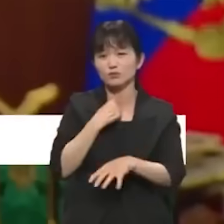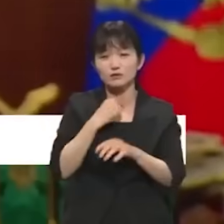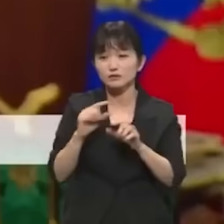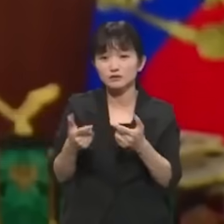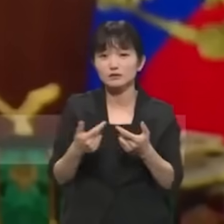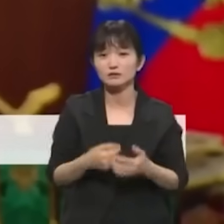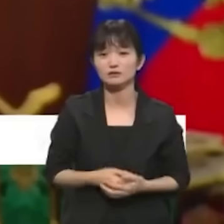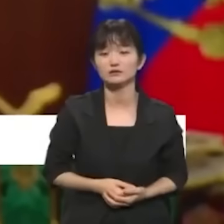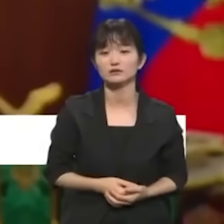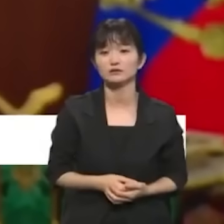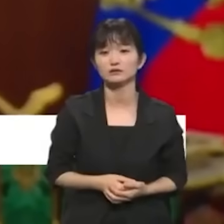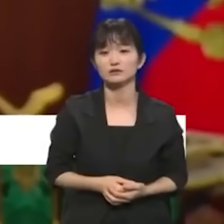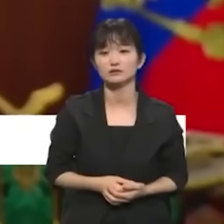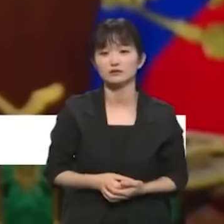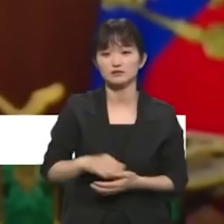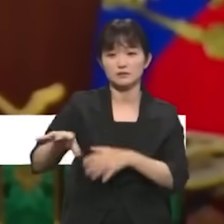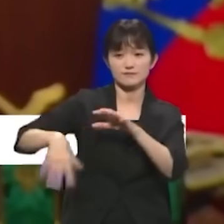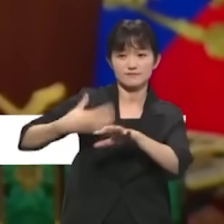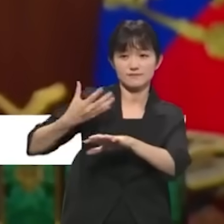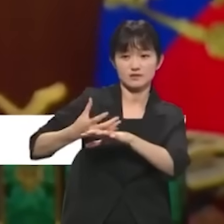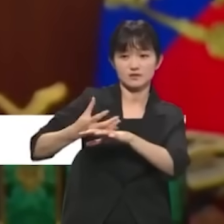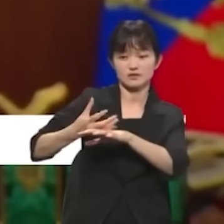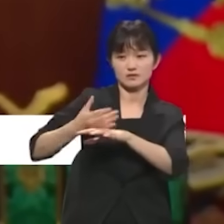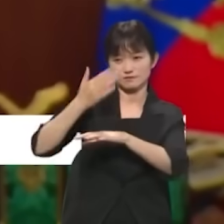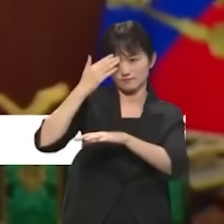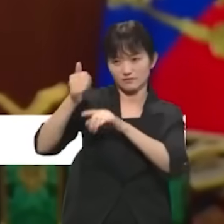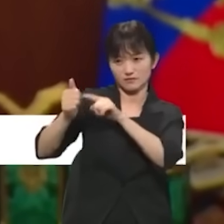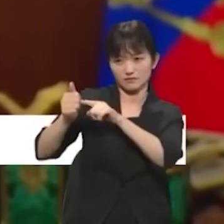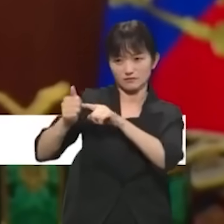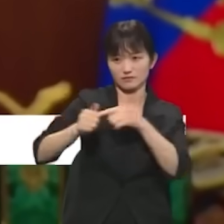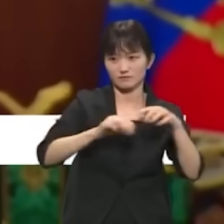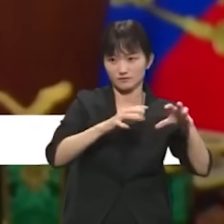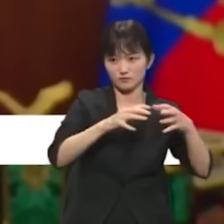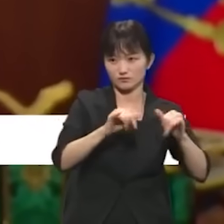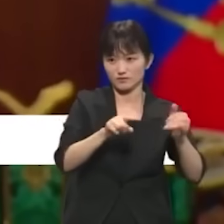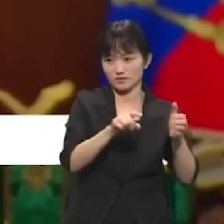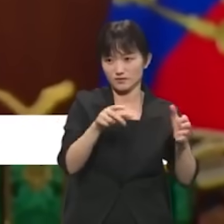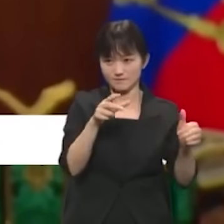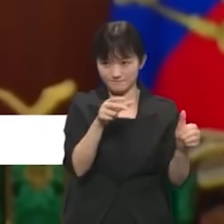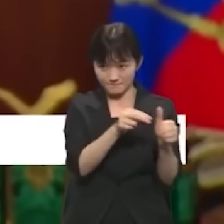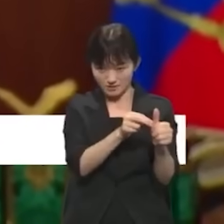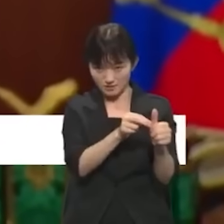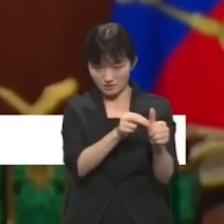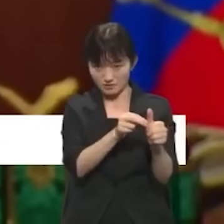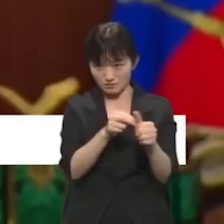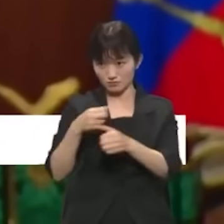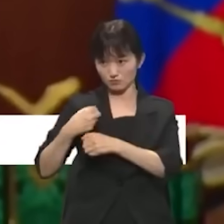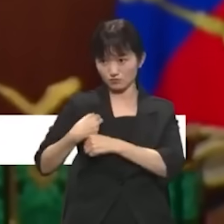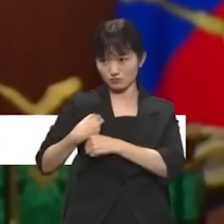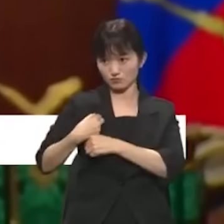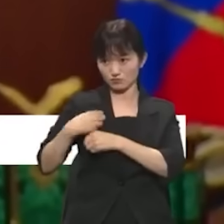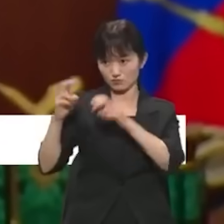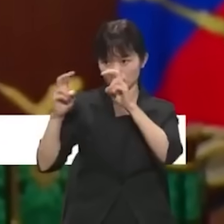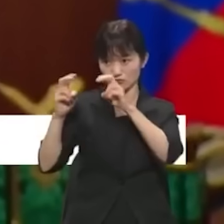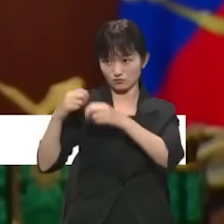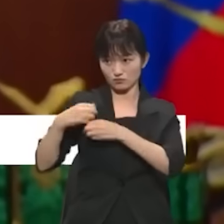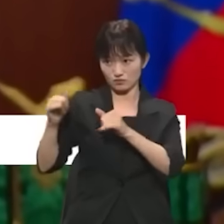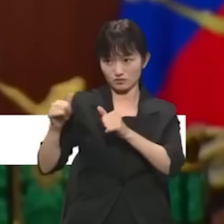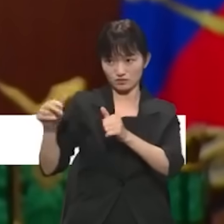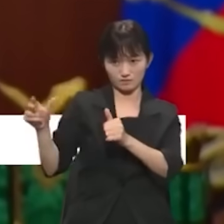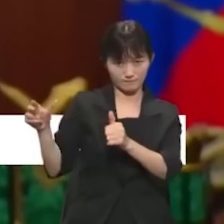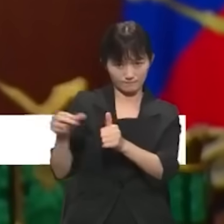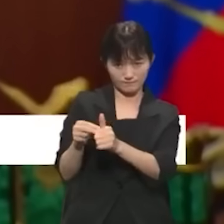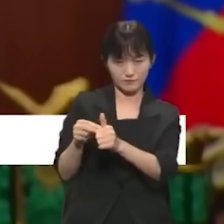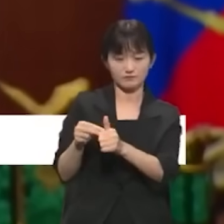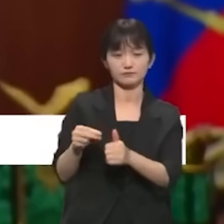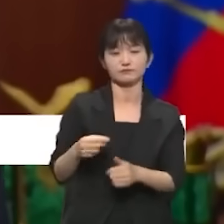кровь. Однако организаторы мятежа, предав свою страну, свой народ, предали и тех, кого втянули в